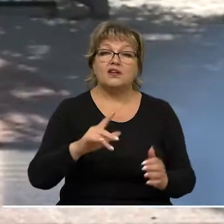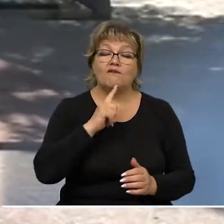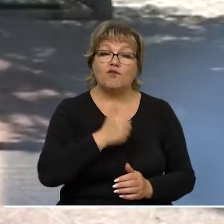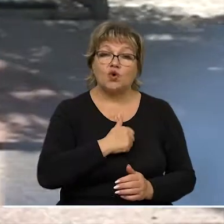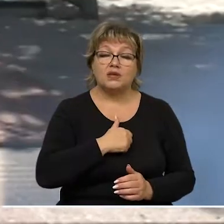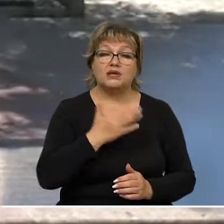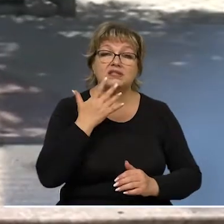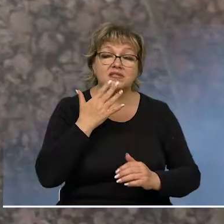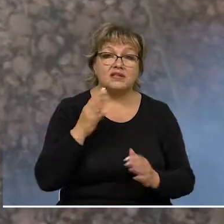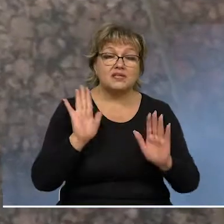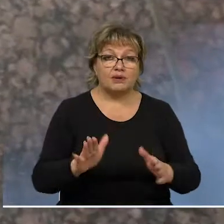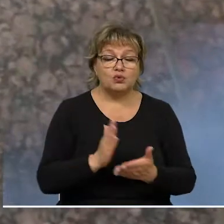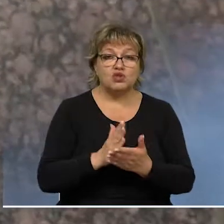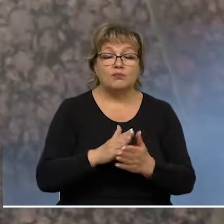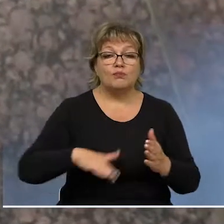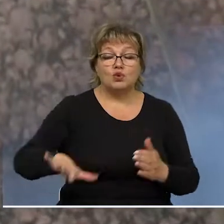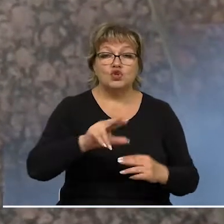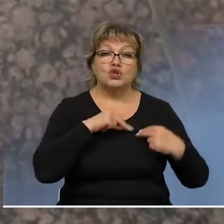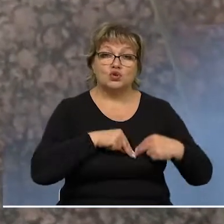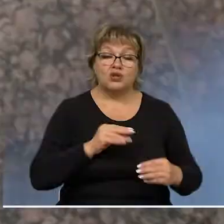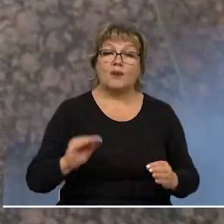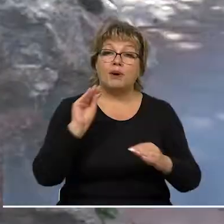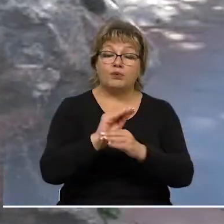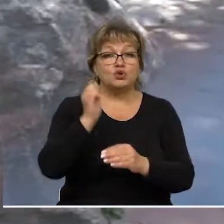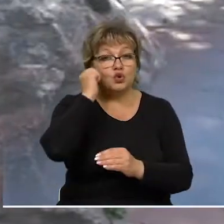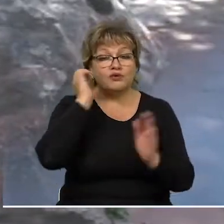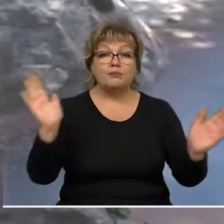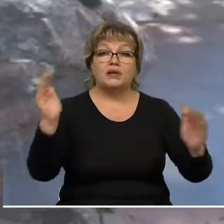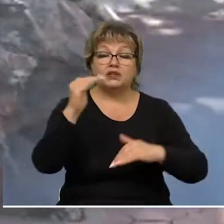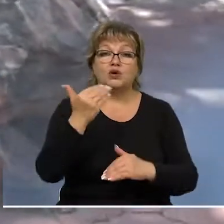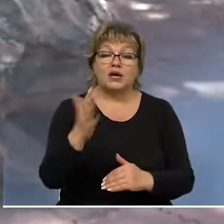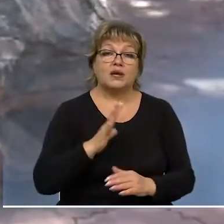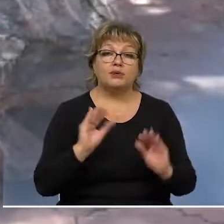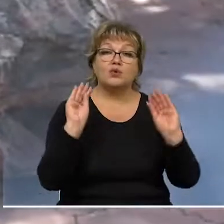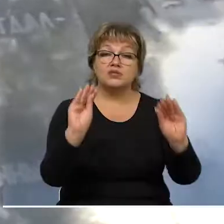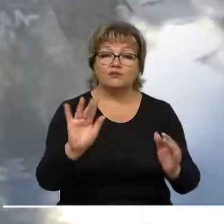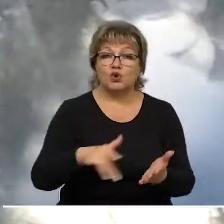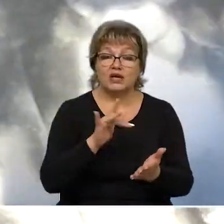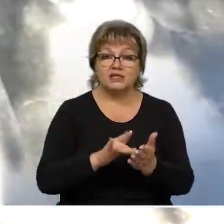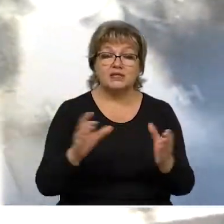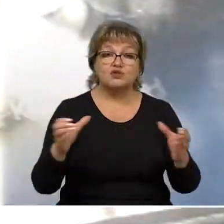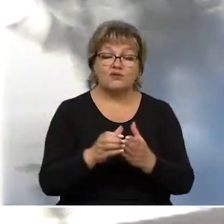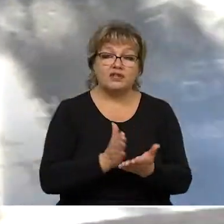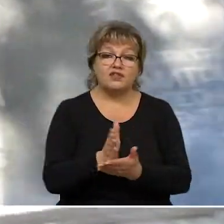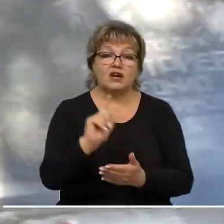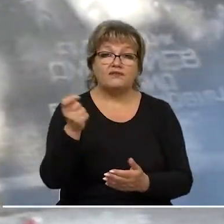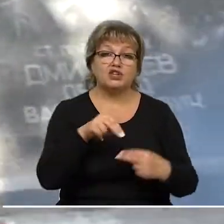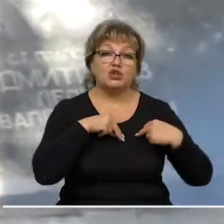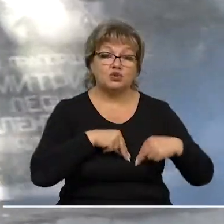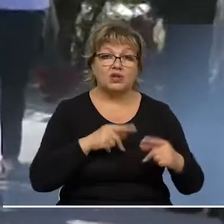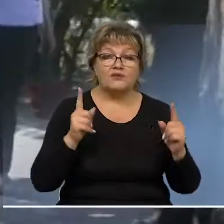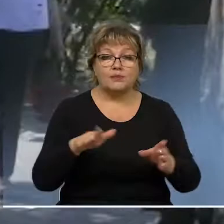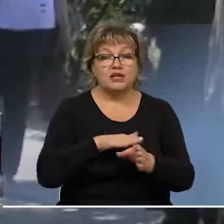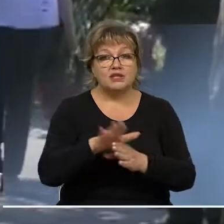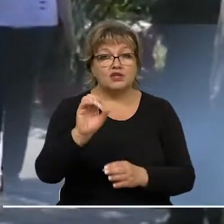мемориал воинам интернационалистам расположенный на площади труда пополнился новой памятной плитой она была установлена городским советом ветеранов